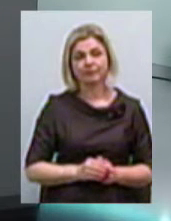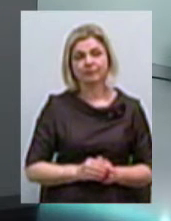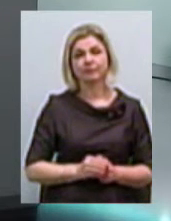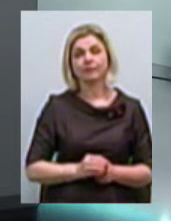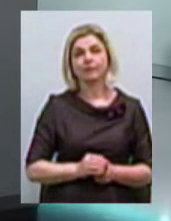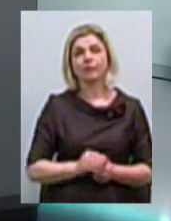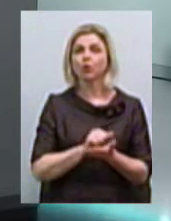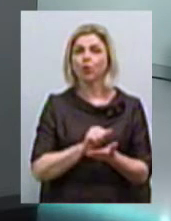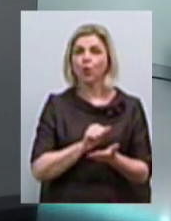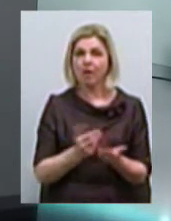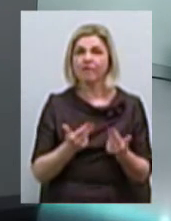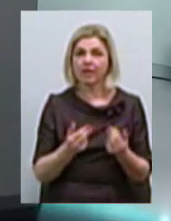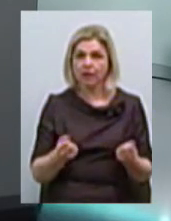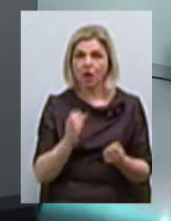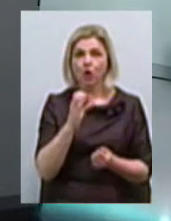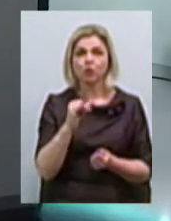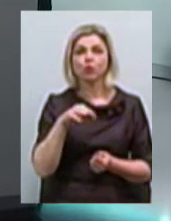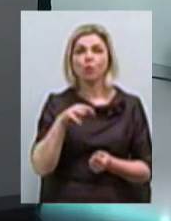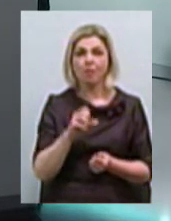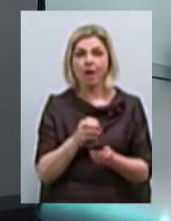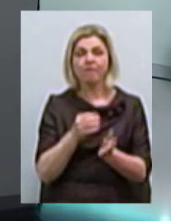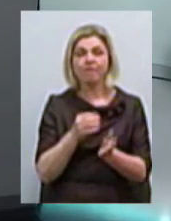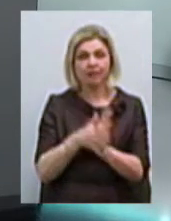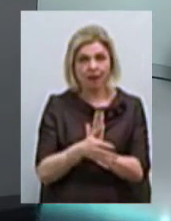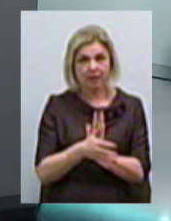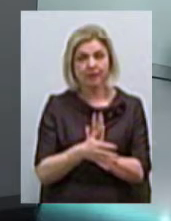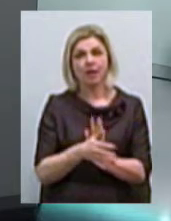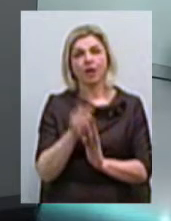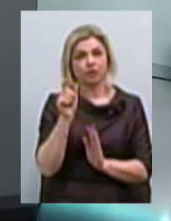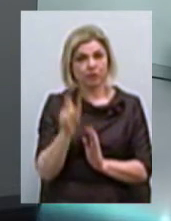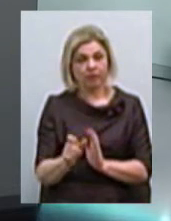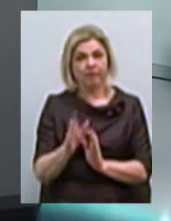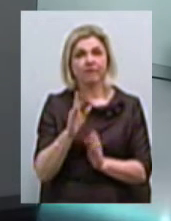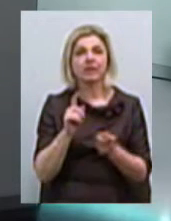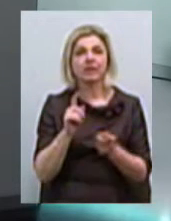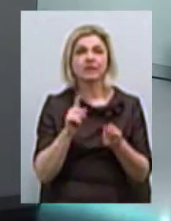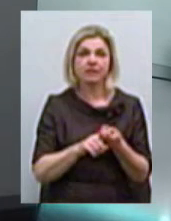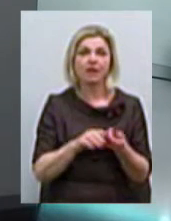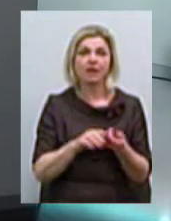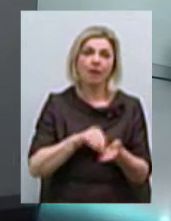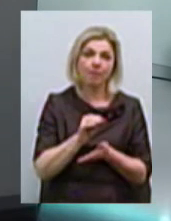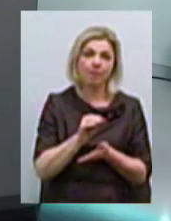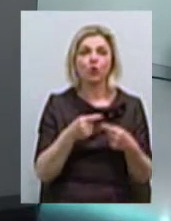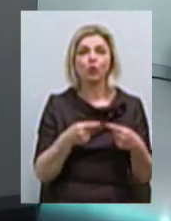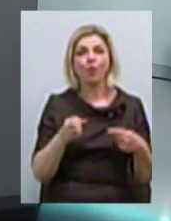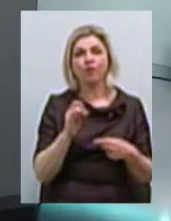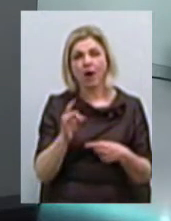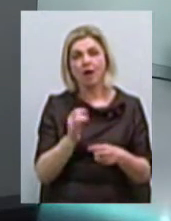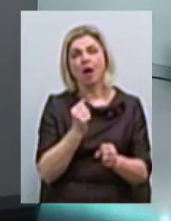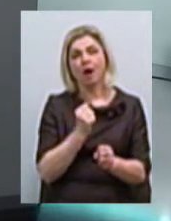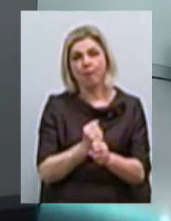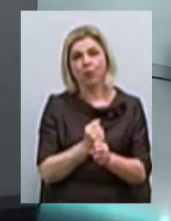документально підтверджена сума витрат платника податку резидента у зв'язку з придбанням товарів, робіт,